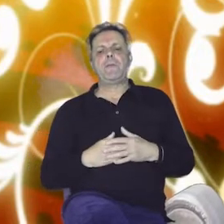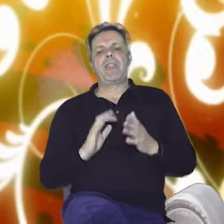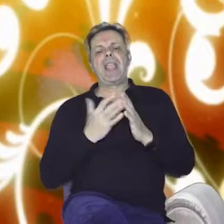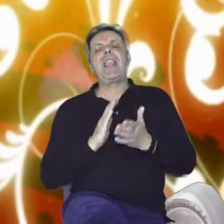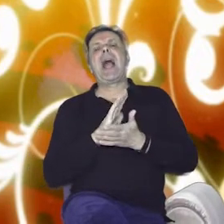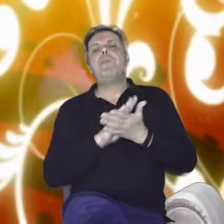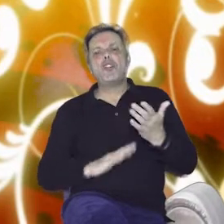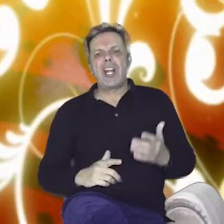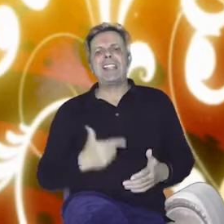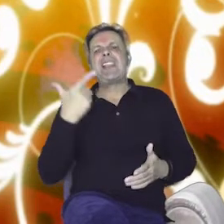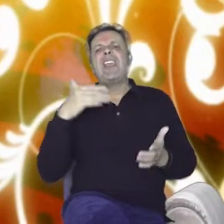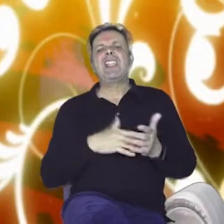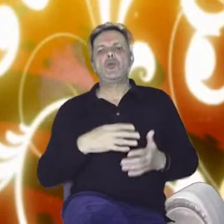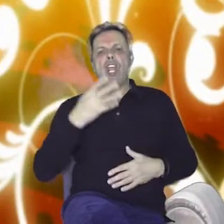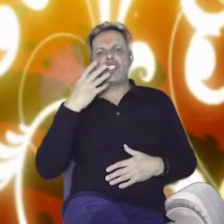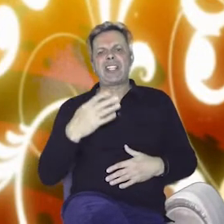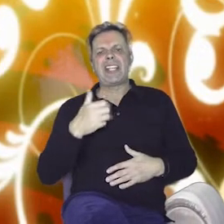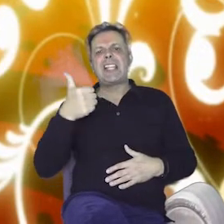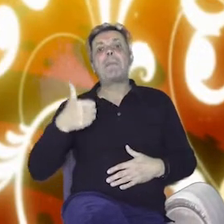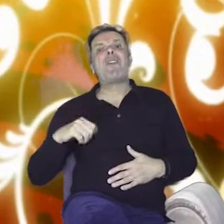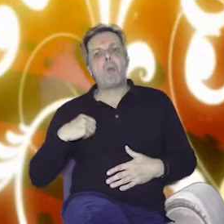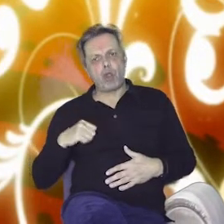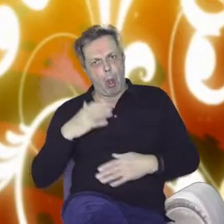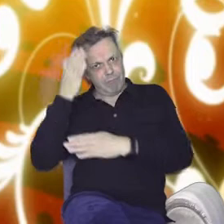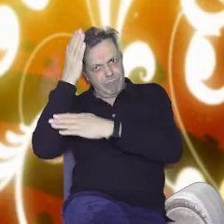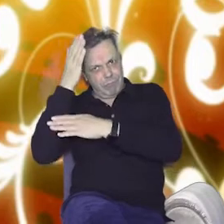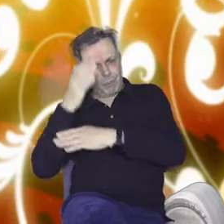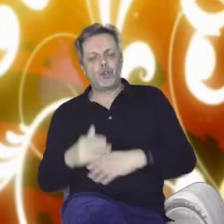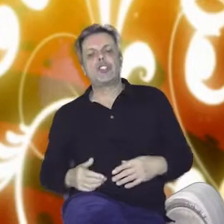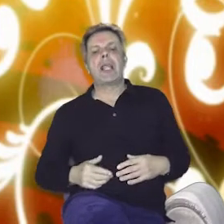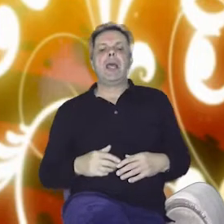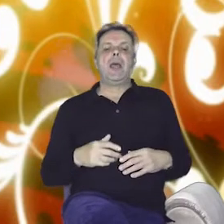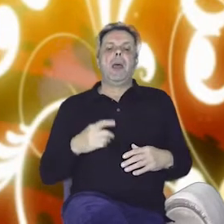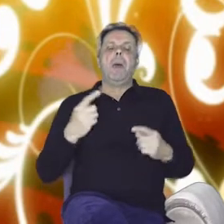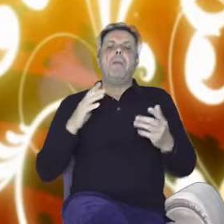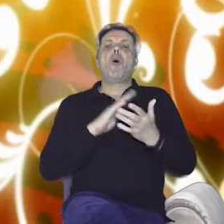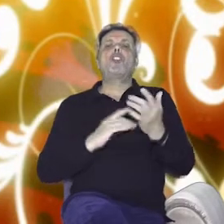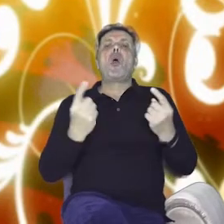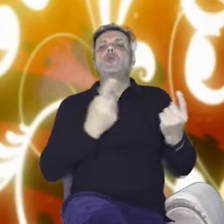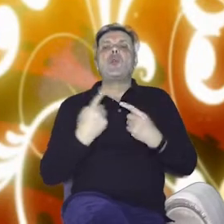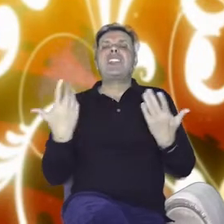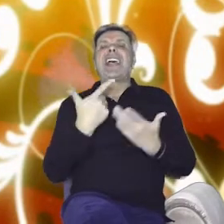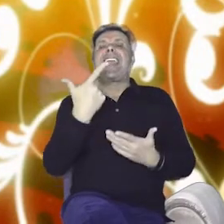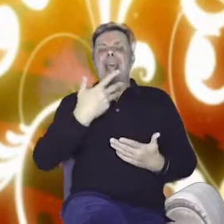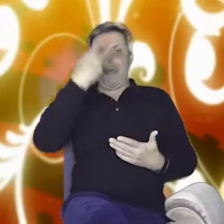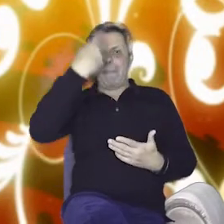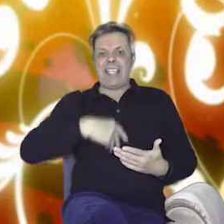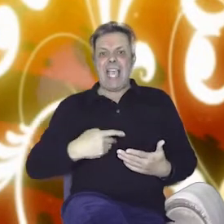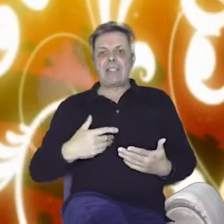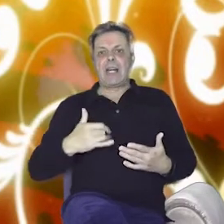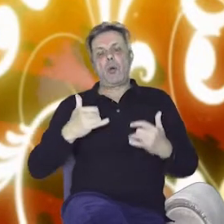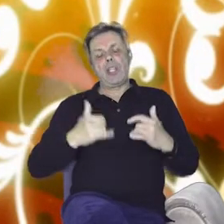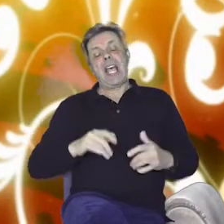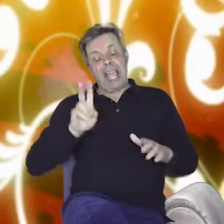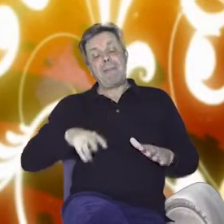sa 2041. godinom, počinje u situaciji kad jedan psihijatar koji je sad 90